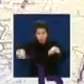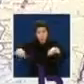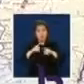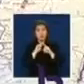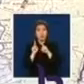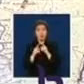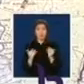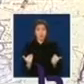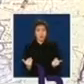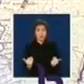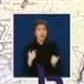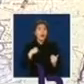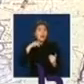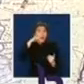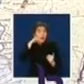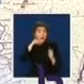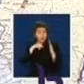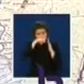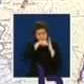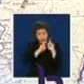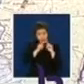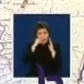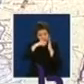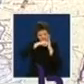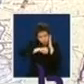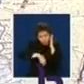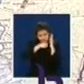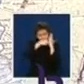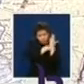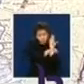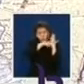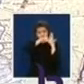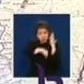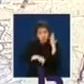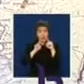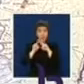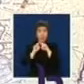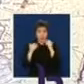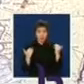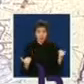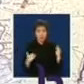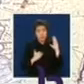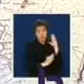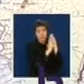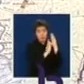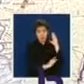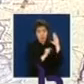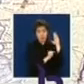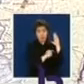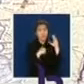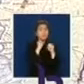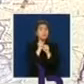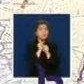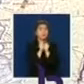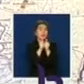สำหรับแผนการระบายน้ำนะคะวันนี้การระบายน้ำต่างๆนั้นทั่วทั้งประเทศนั้นสิ่งที่จะต้องระบายน้ำแล้วดีที่สุ